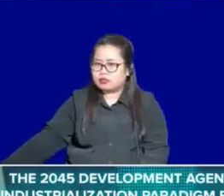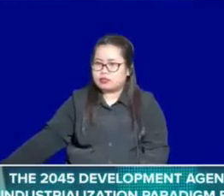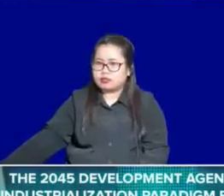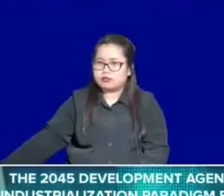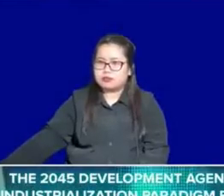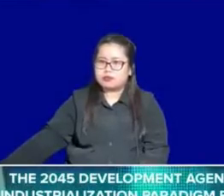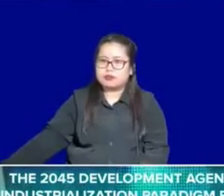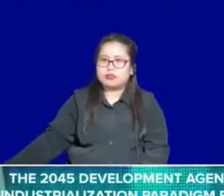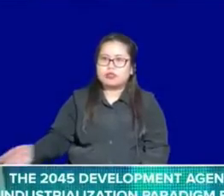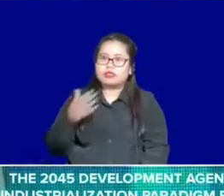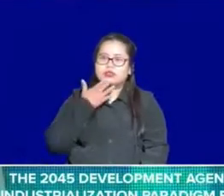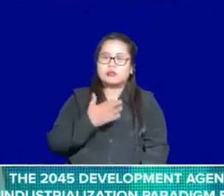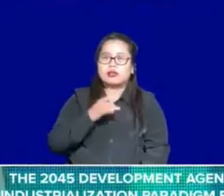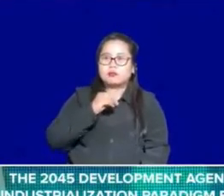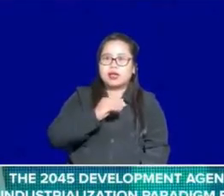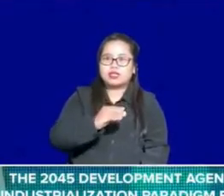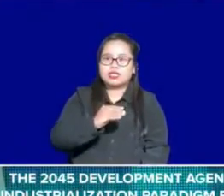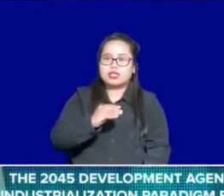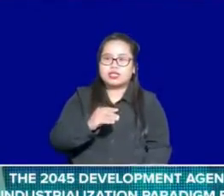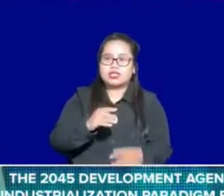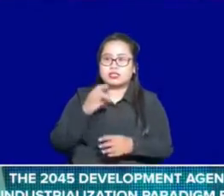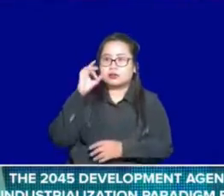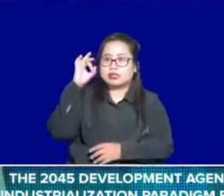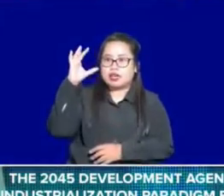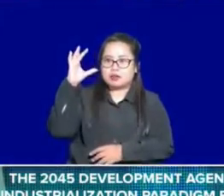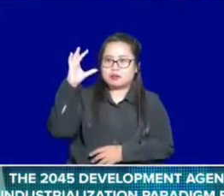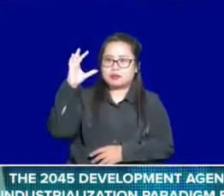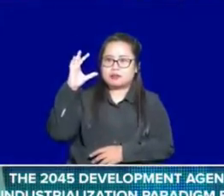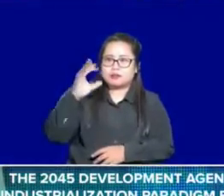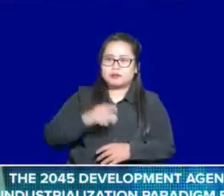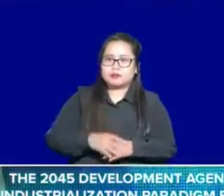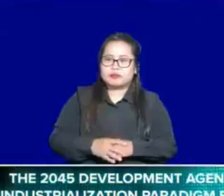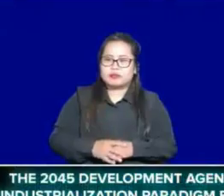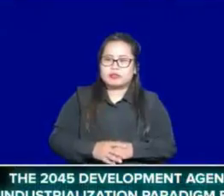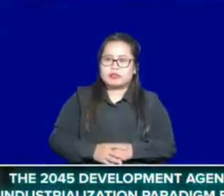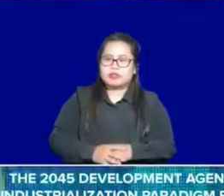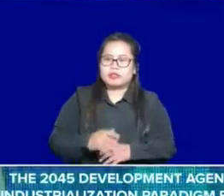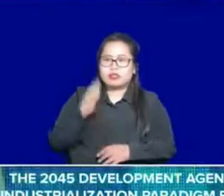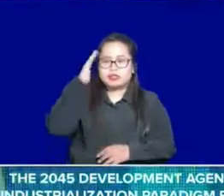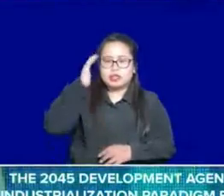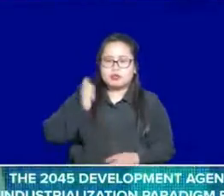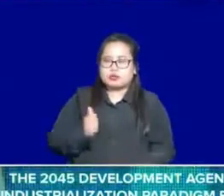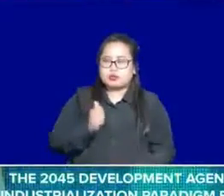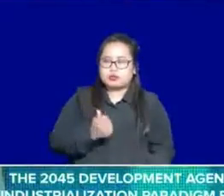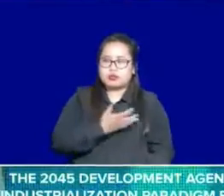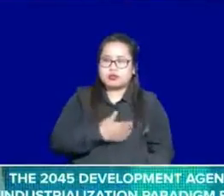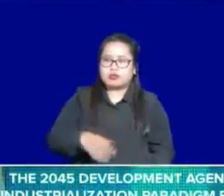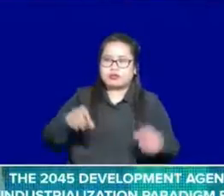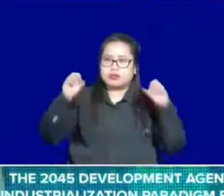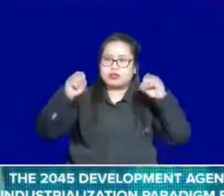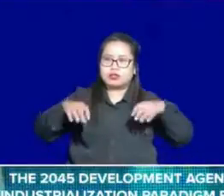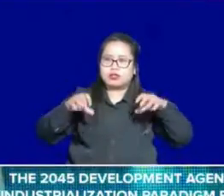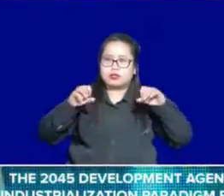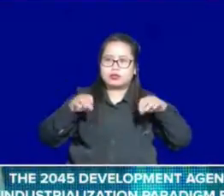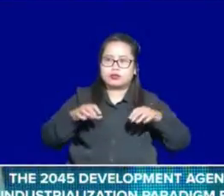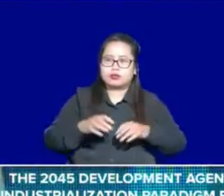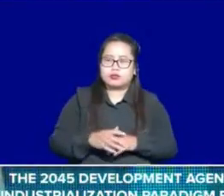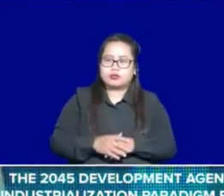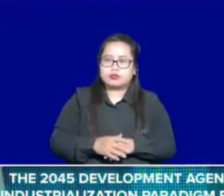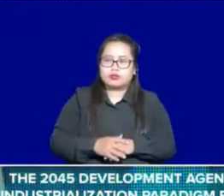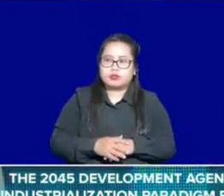Selamat pagi menjelang siang. Assalamualaikum warahmatullahi wabarakatuh.